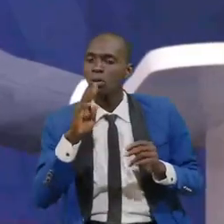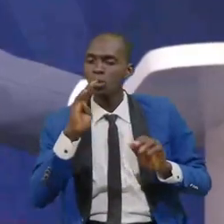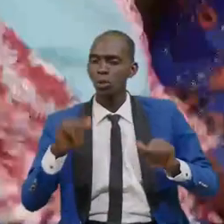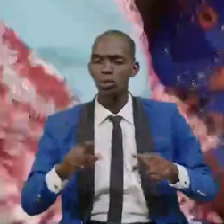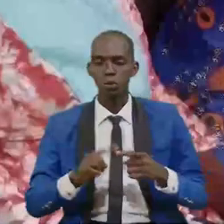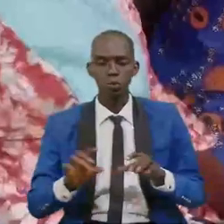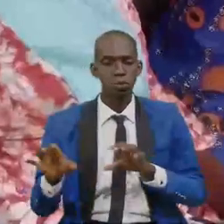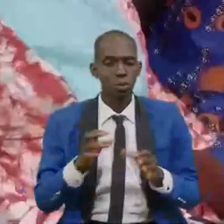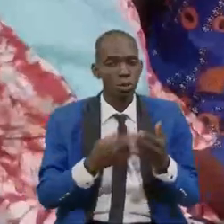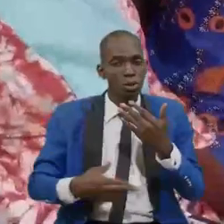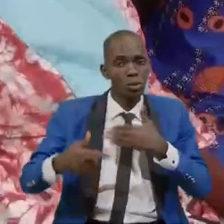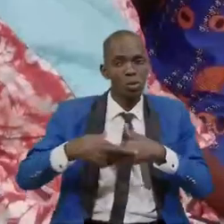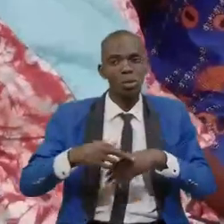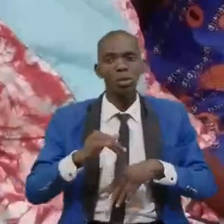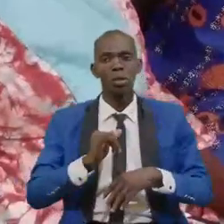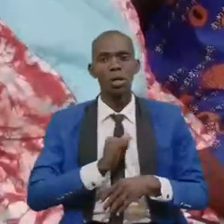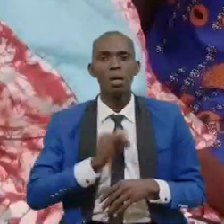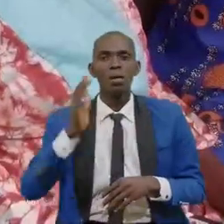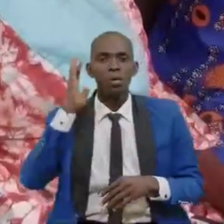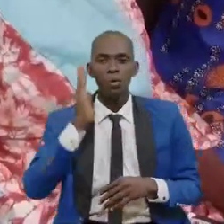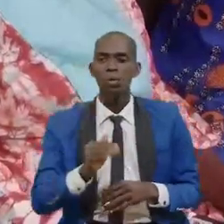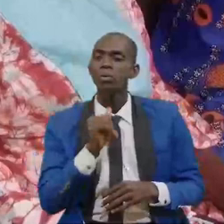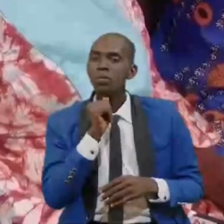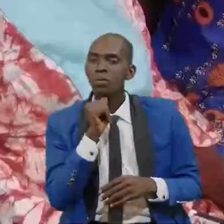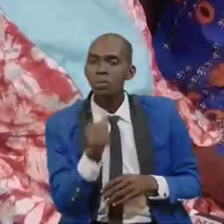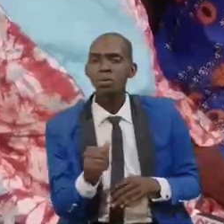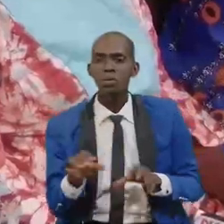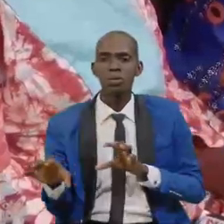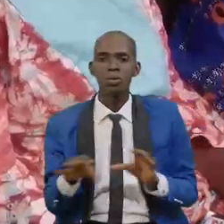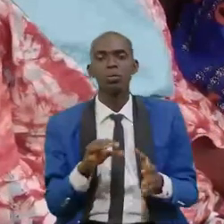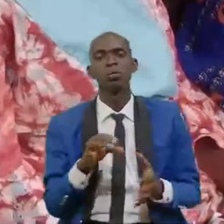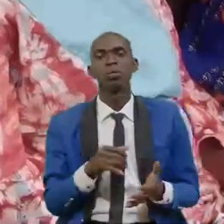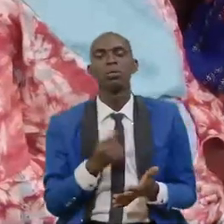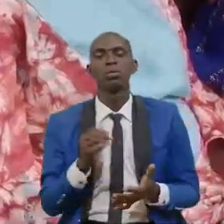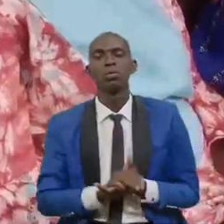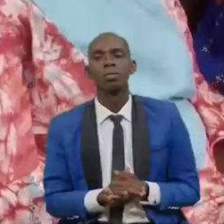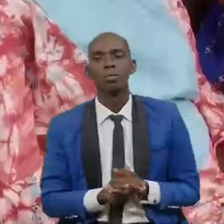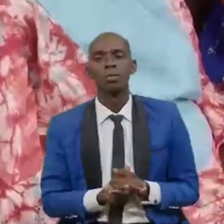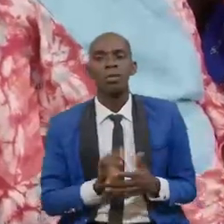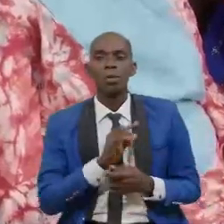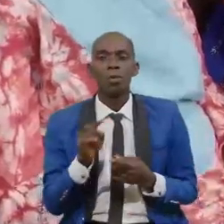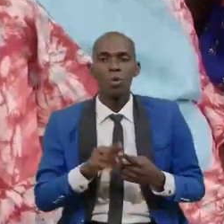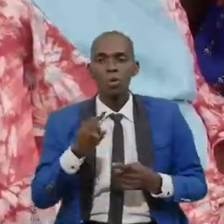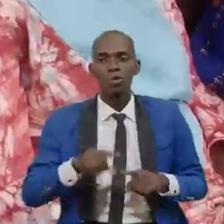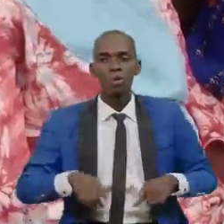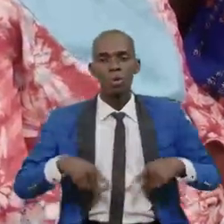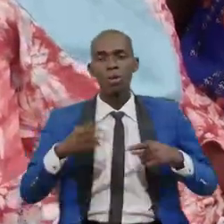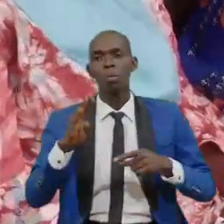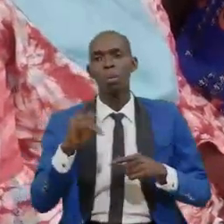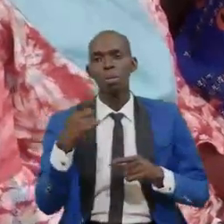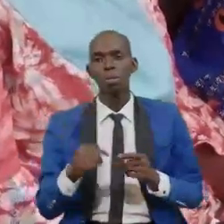restituer, je vais me garder de ça. Je ne le ferai pas. Quand vous ne venez pas les